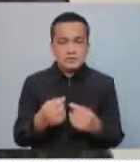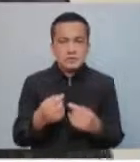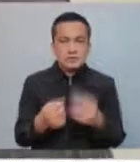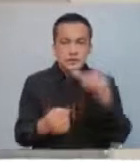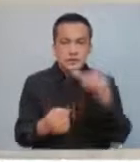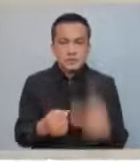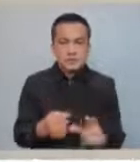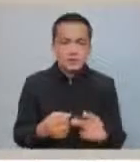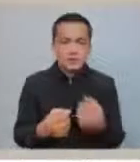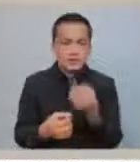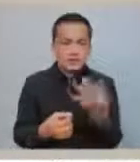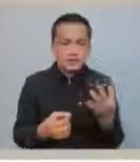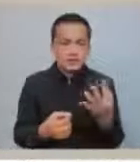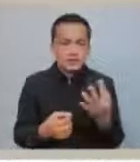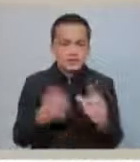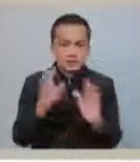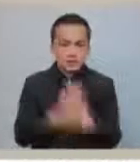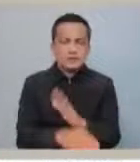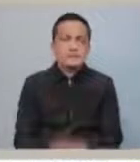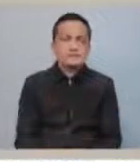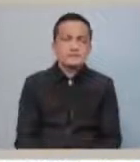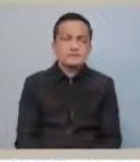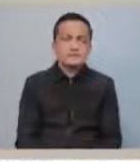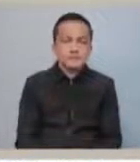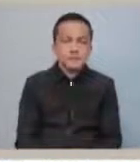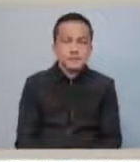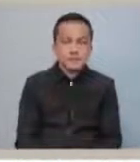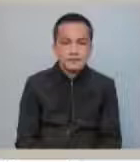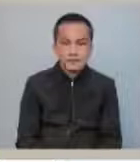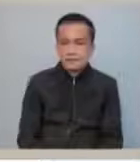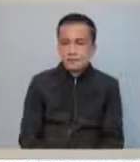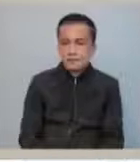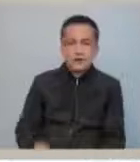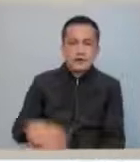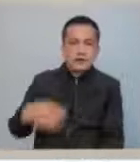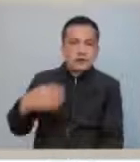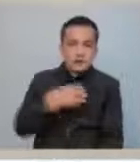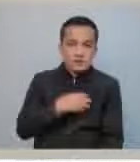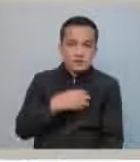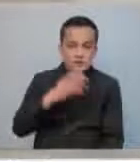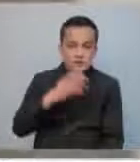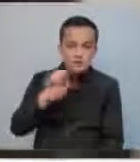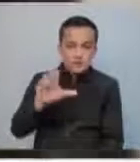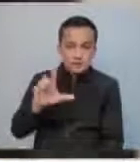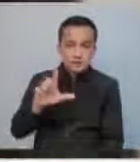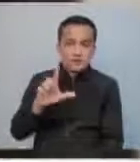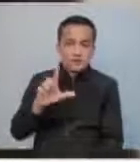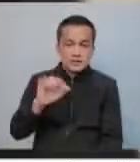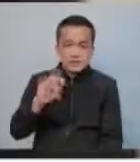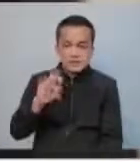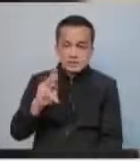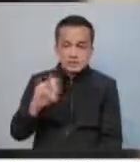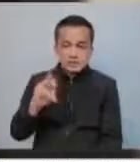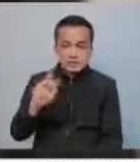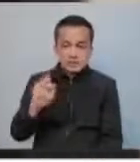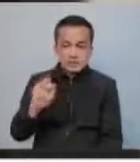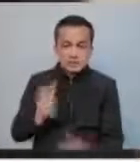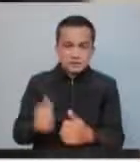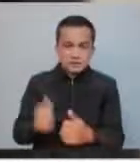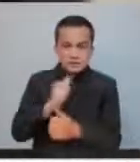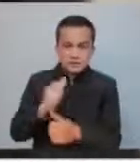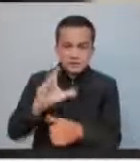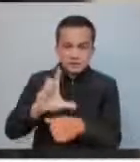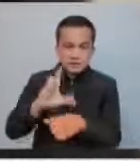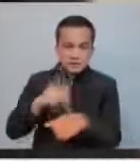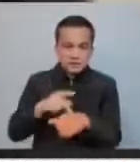sa kanilang lungsod. Ipinisinta ni Police Colonel Jaime Santos, hepe ng Las Piñas Police, ang plaque of recognition